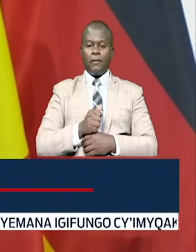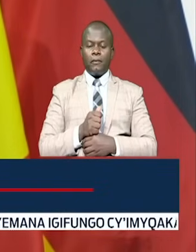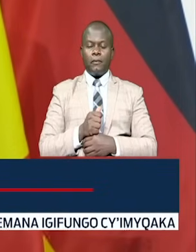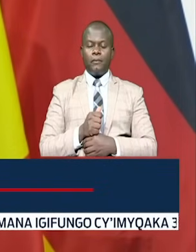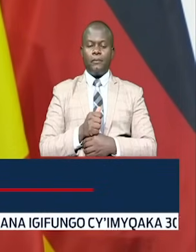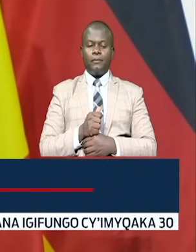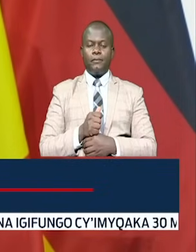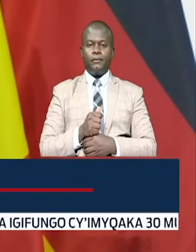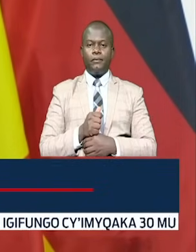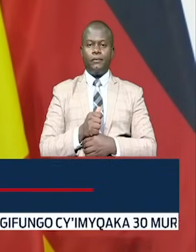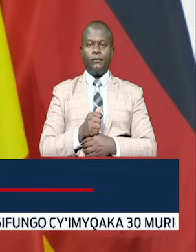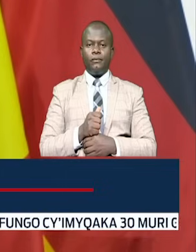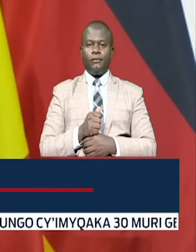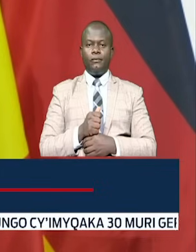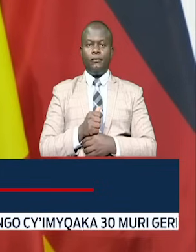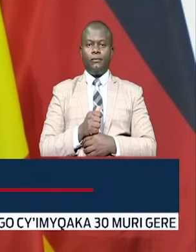Nigeria.